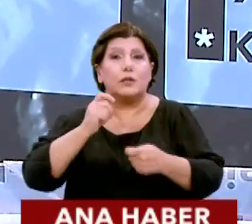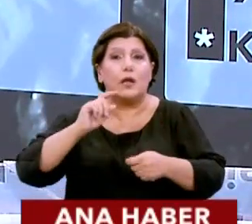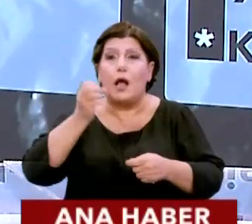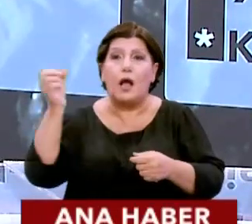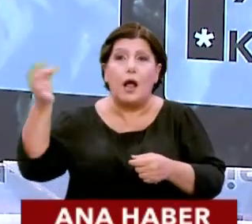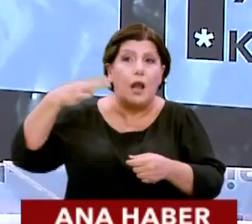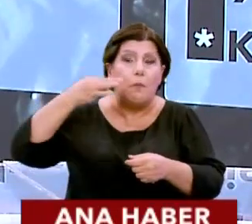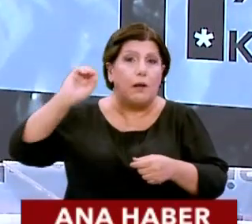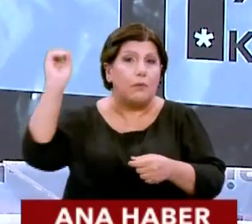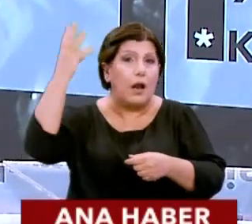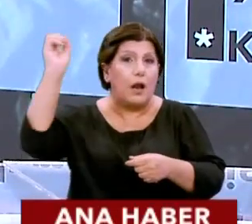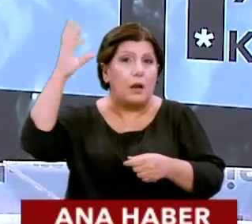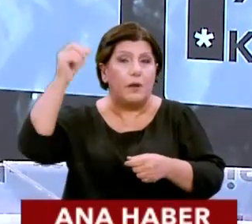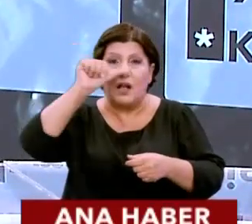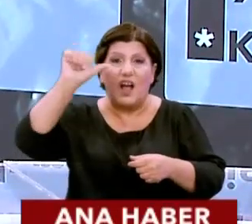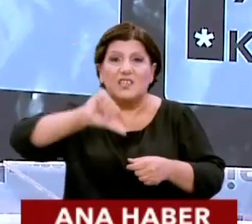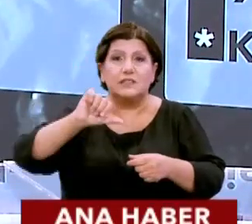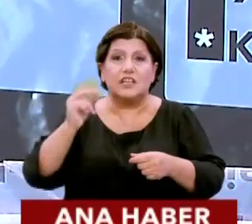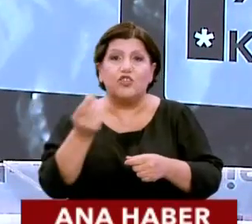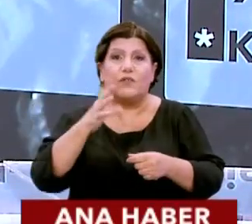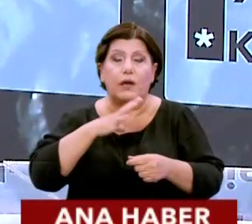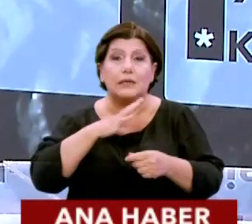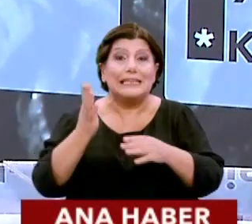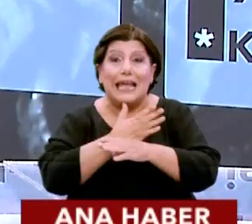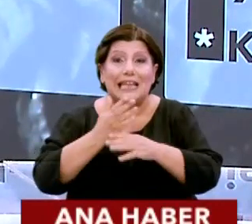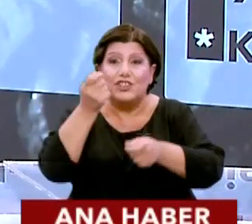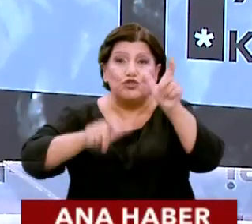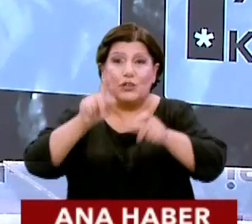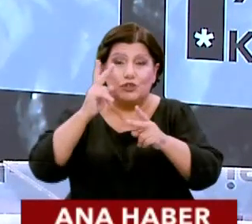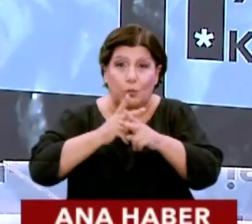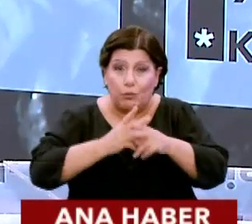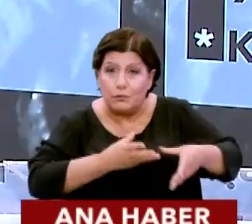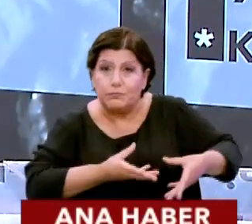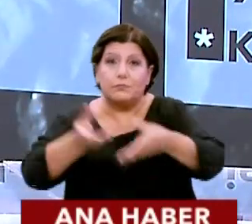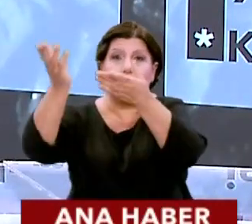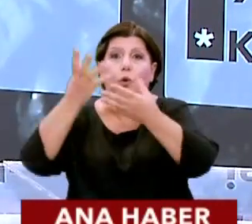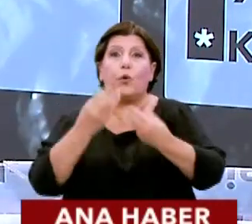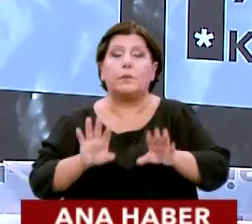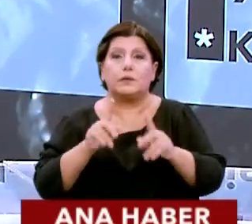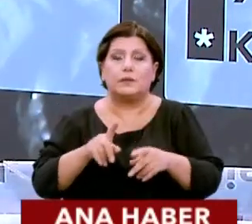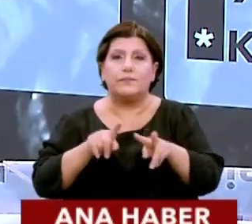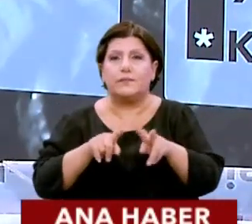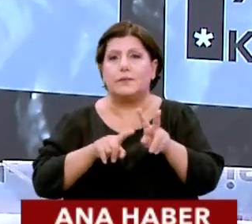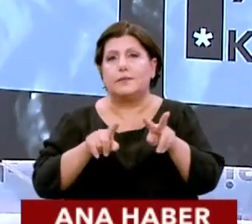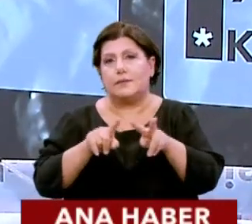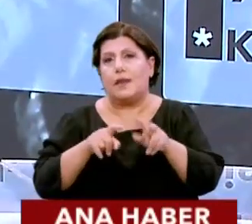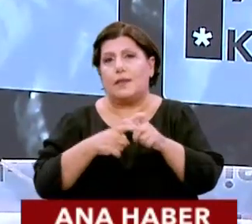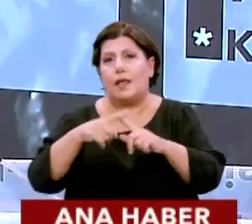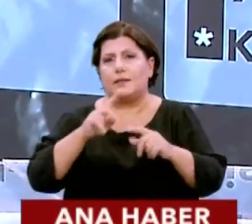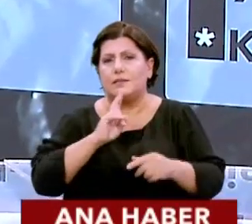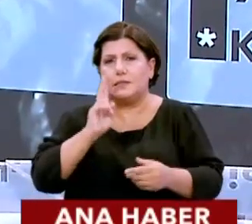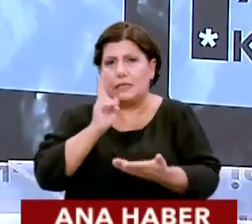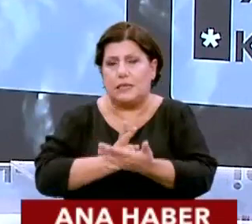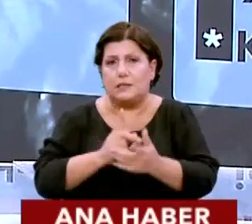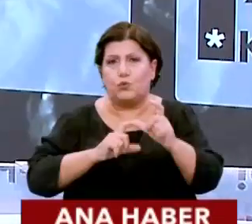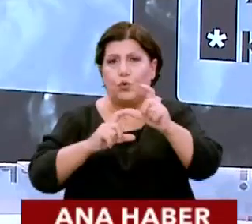verdiyse gaz var patlama riski neden işçiler hemen tahliye edilmedi net sorular böyle madenci olmaya